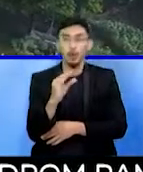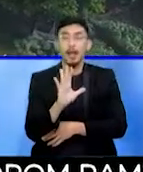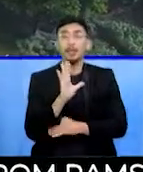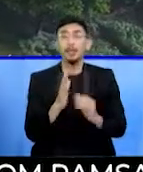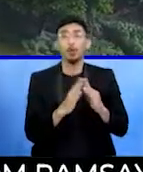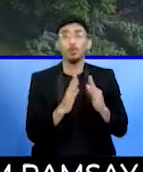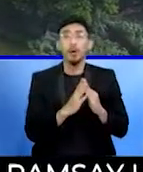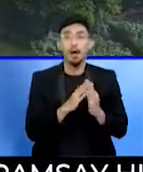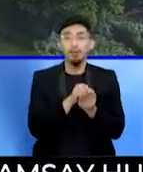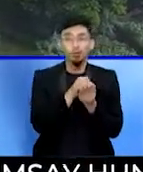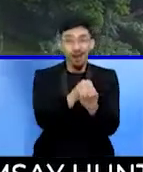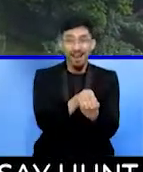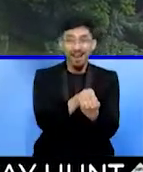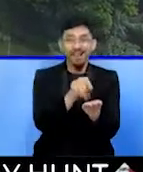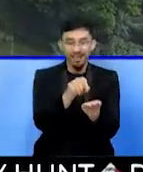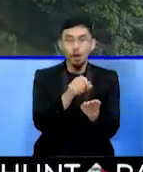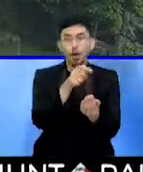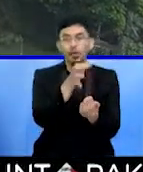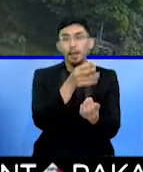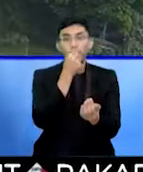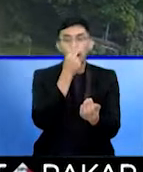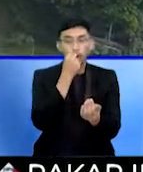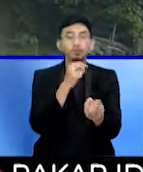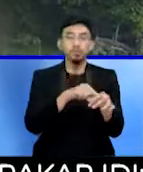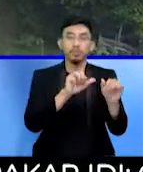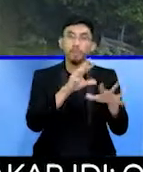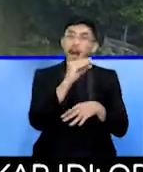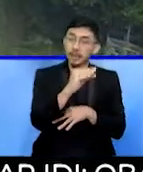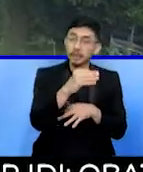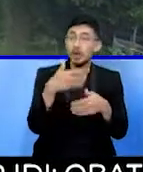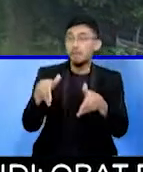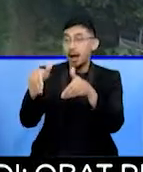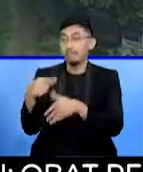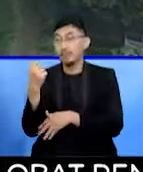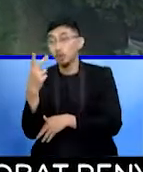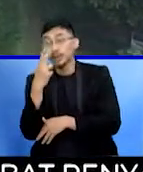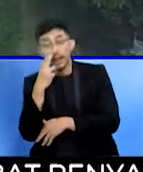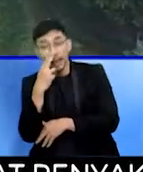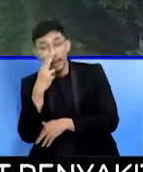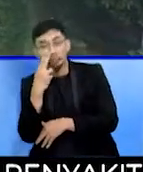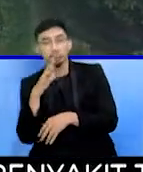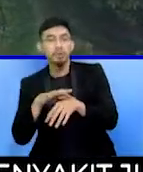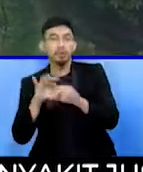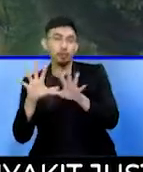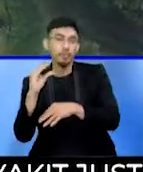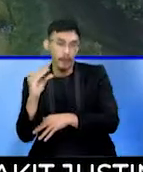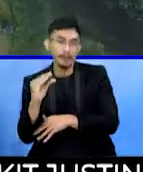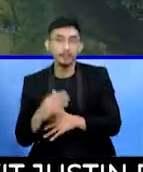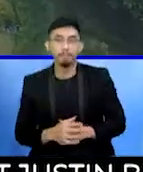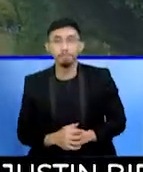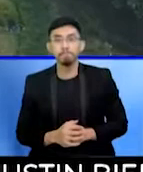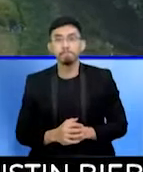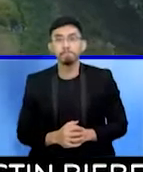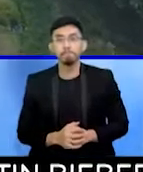kota Bandung, ini sekitar pukul 9 pagi. Kemudian juga untuk aturan ataupun regulasi pada pemakaman esok hari hanya diprioritaskan